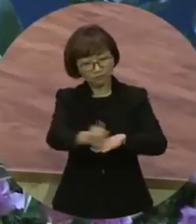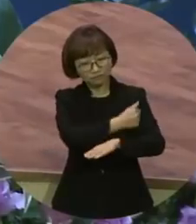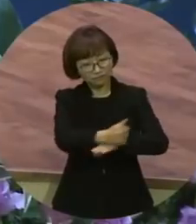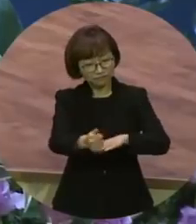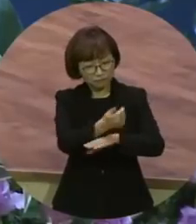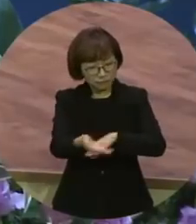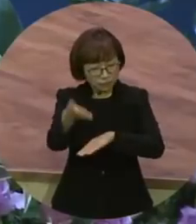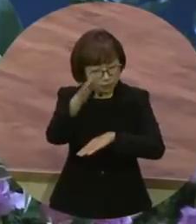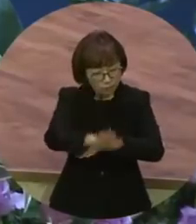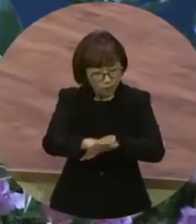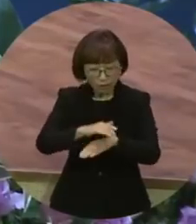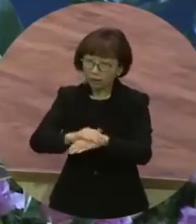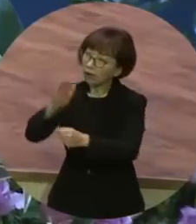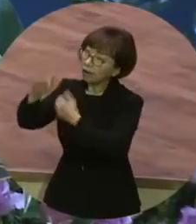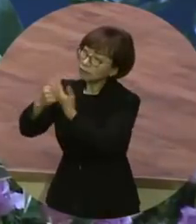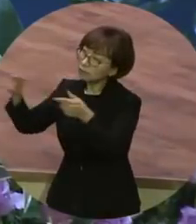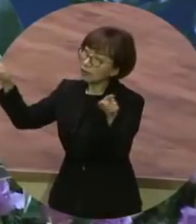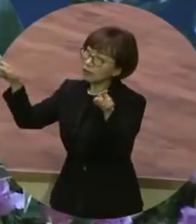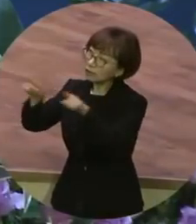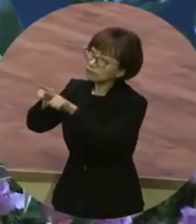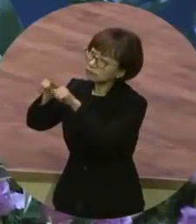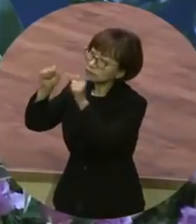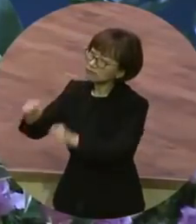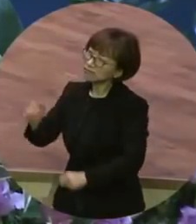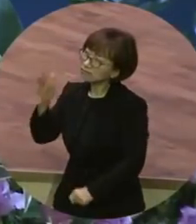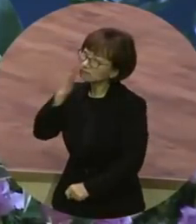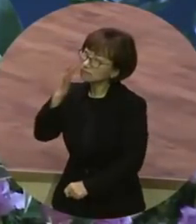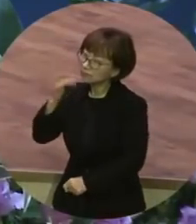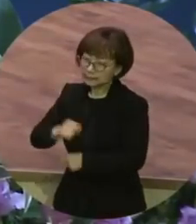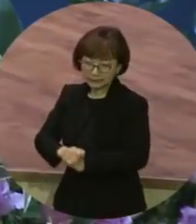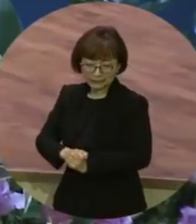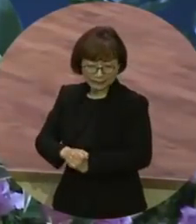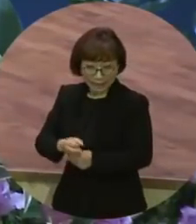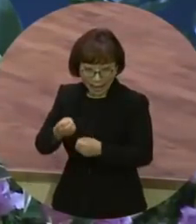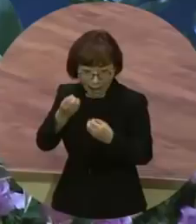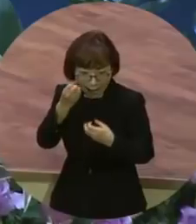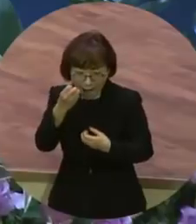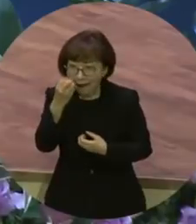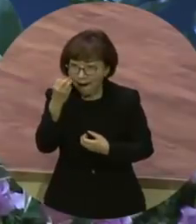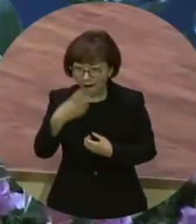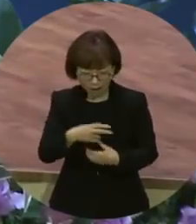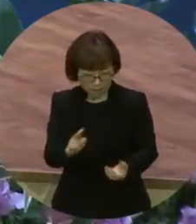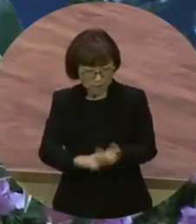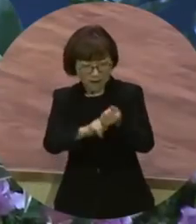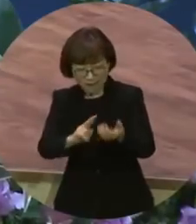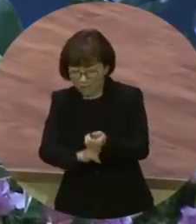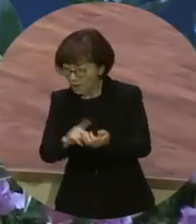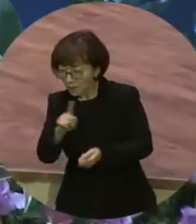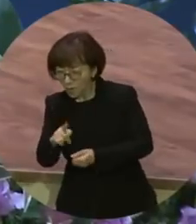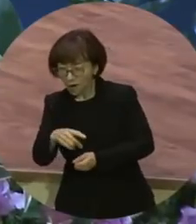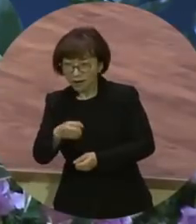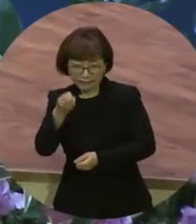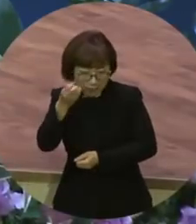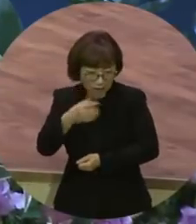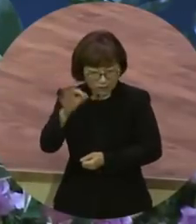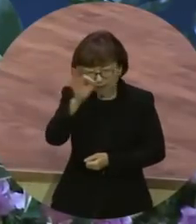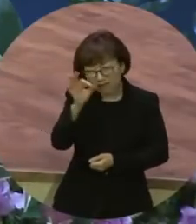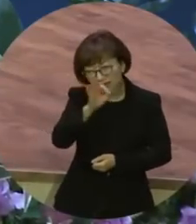임마누엘로 행복하라는 게 와닿지가 않는 그런 상태로 옛틀 인생을 살게 될 수도 있다는